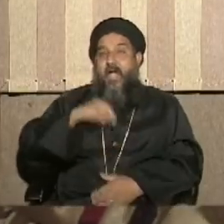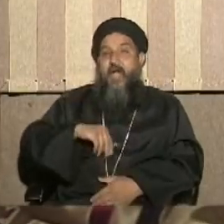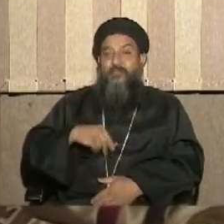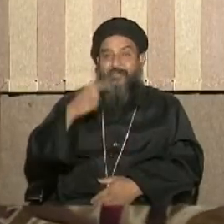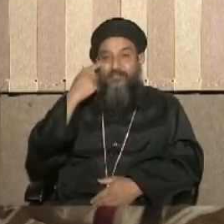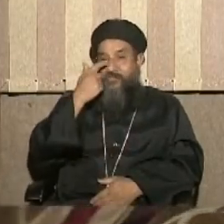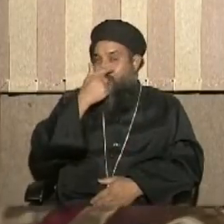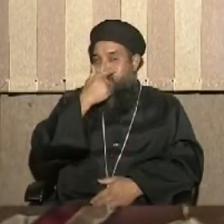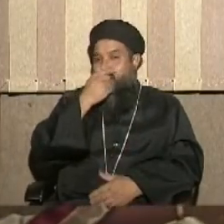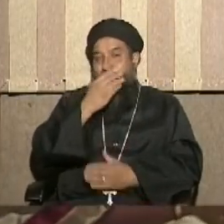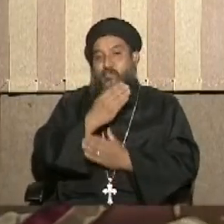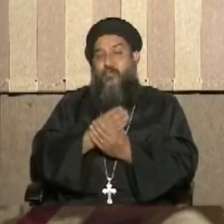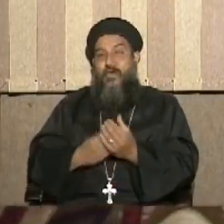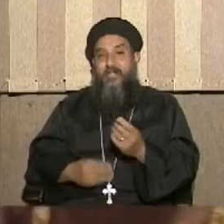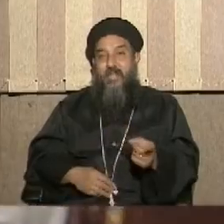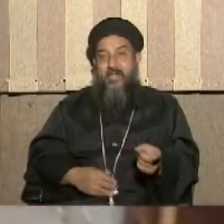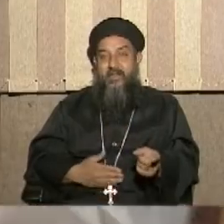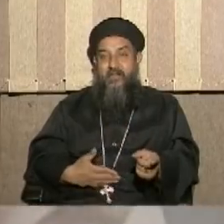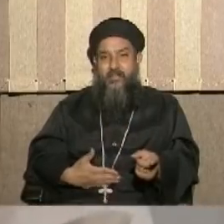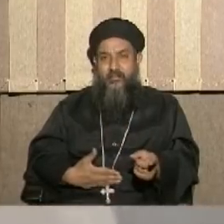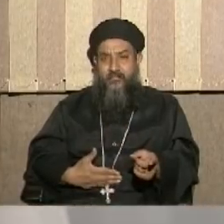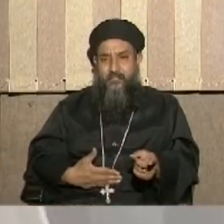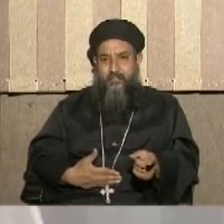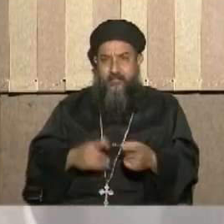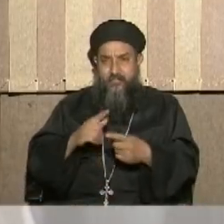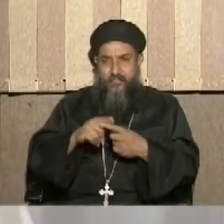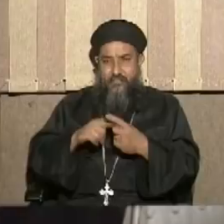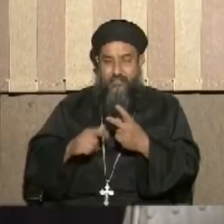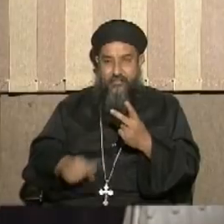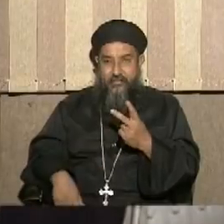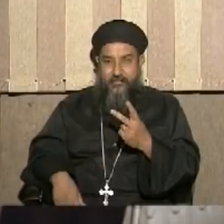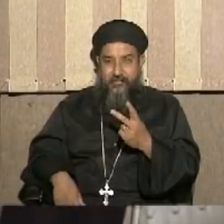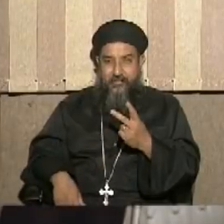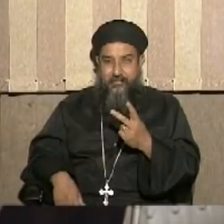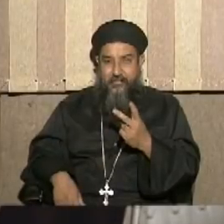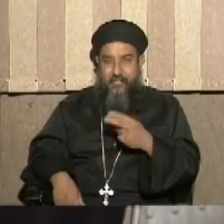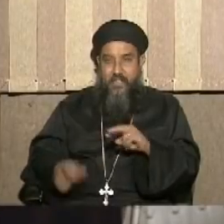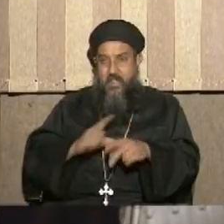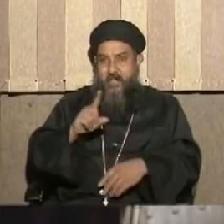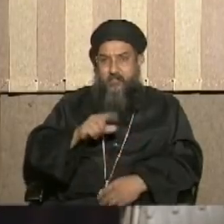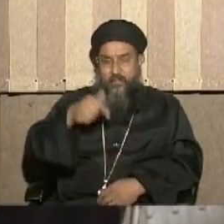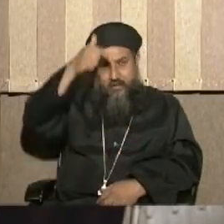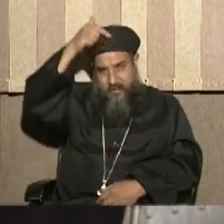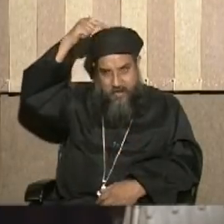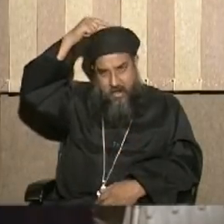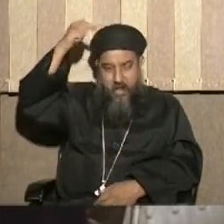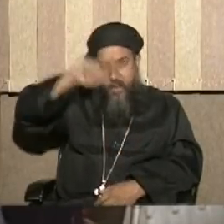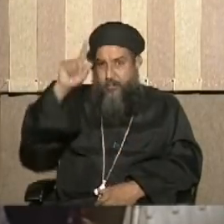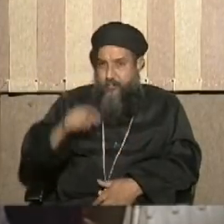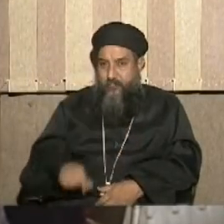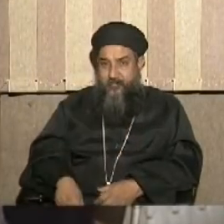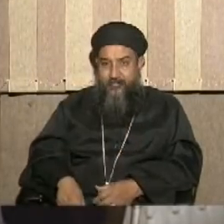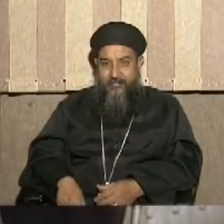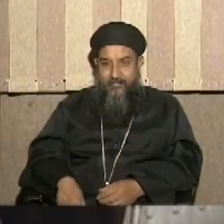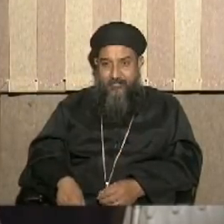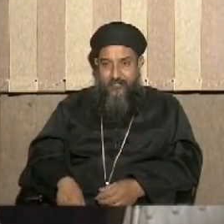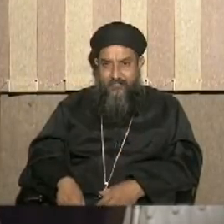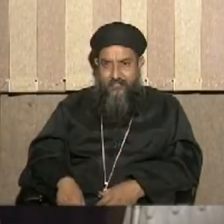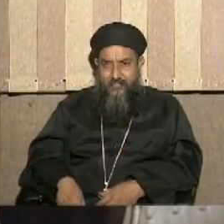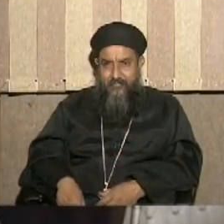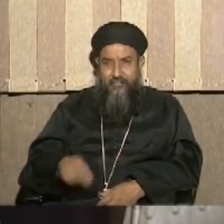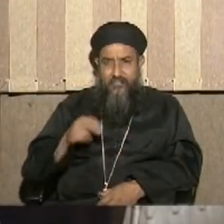بتمنى انهم يكونوا نصهم، بس انا احنا ما بنطلعش. اتفضل وتقول لي صغيرين. يا ابني ارح